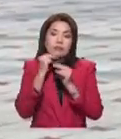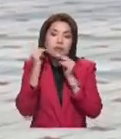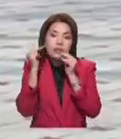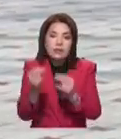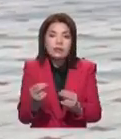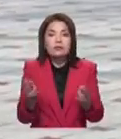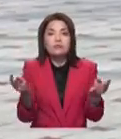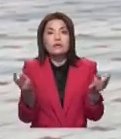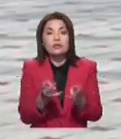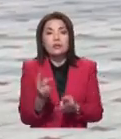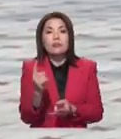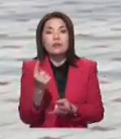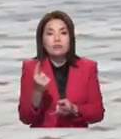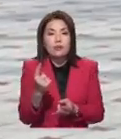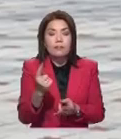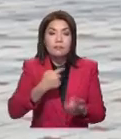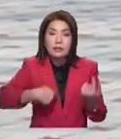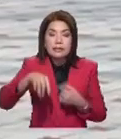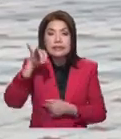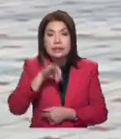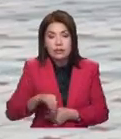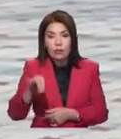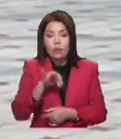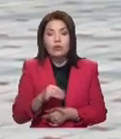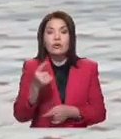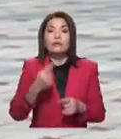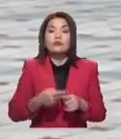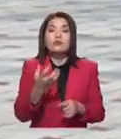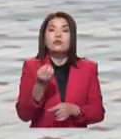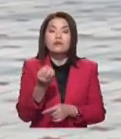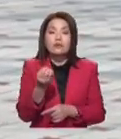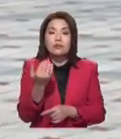өйткені ол біздің тарихымыз, және де оған